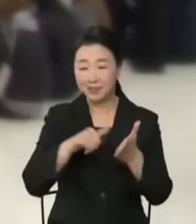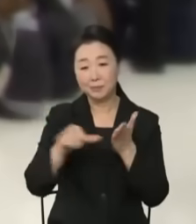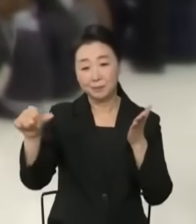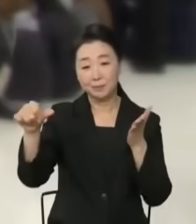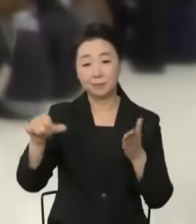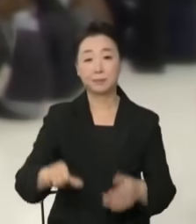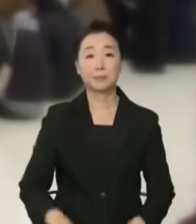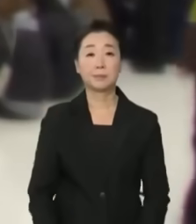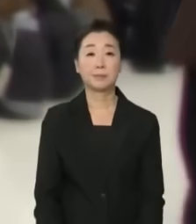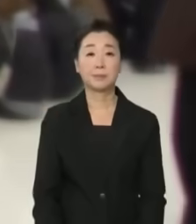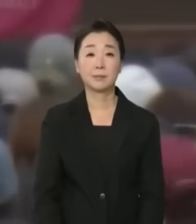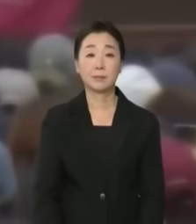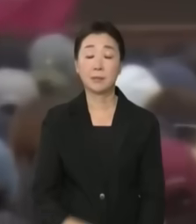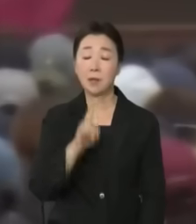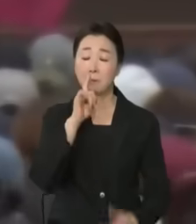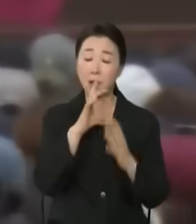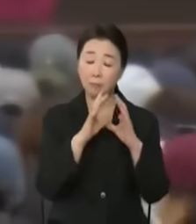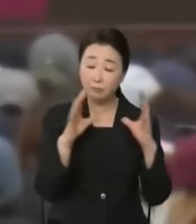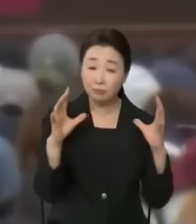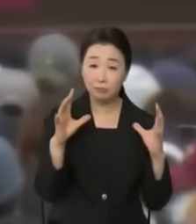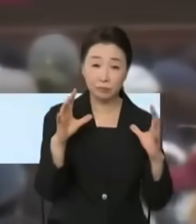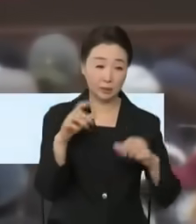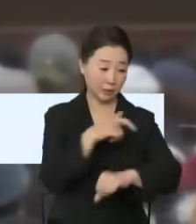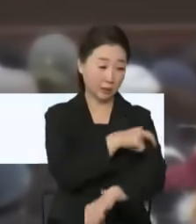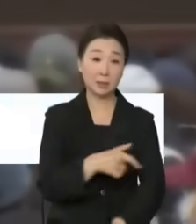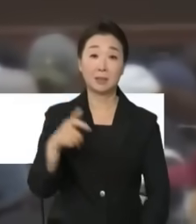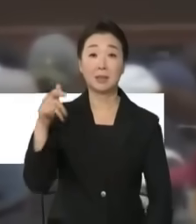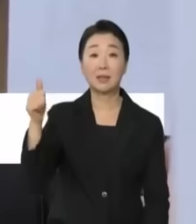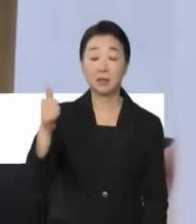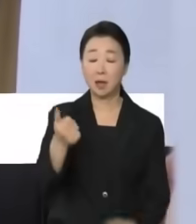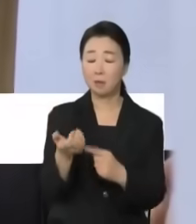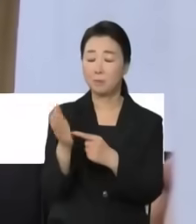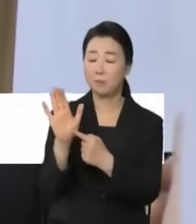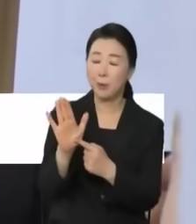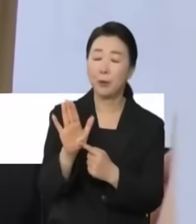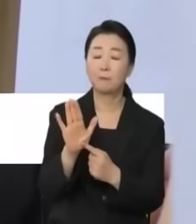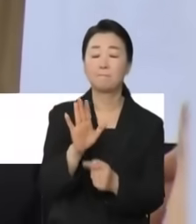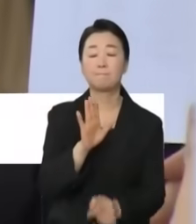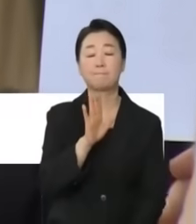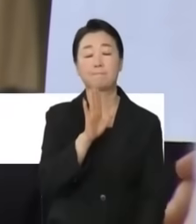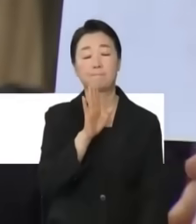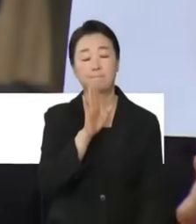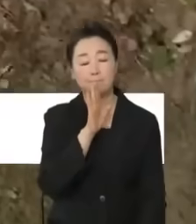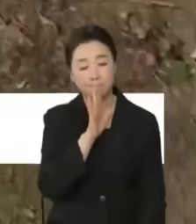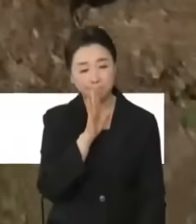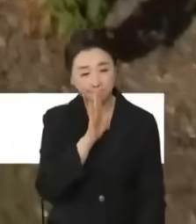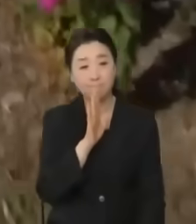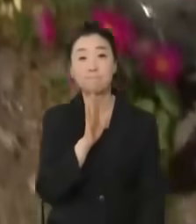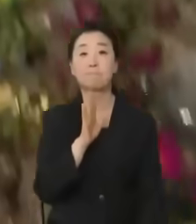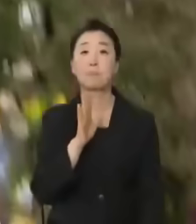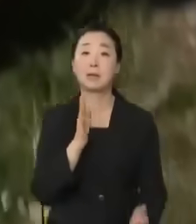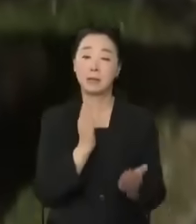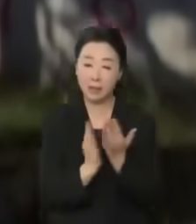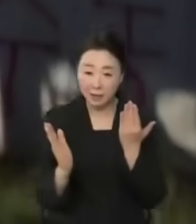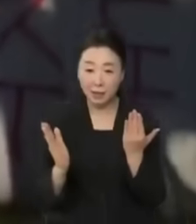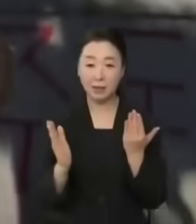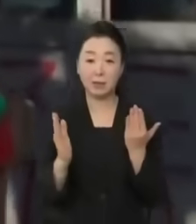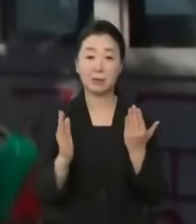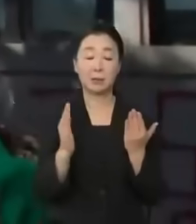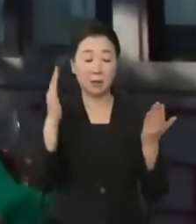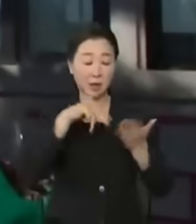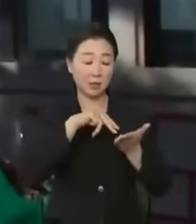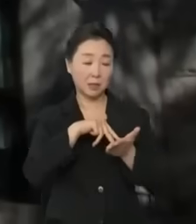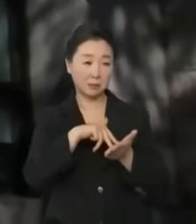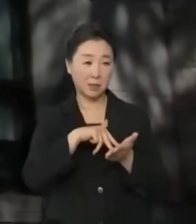삭제됐습니다. 논란이 일자 이 이사장은 표현이 적절치 못한 부분이 있었고 학생들의 마음을 깊이 헤아리지